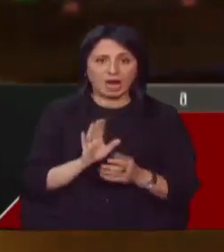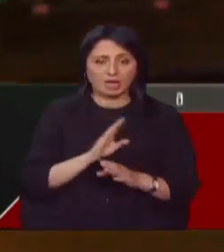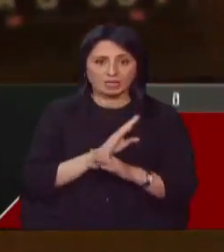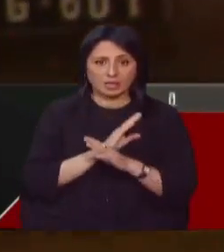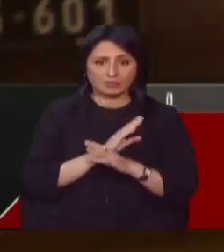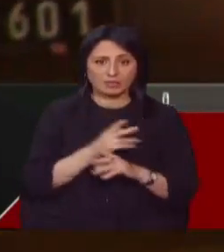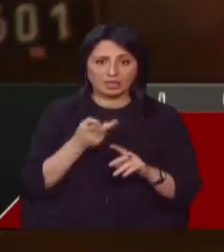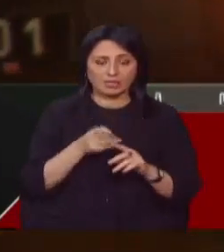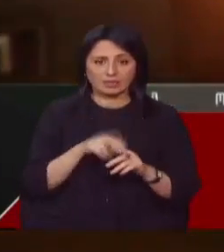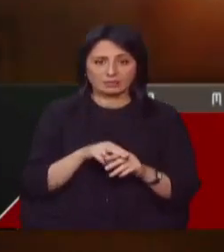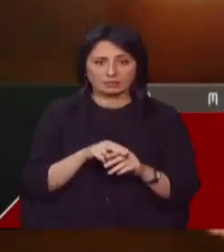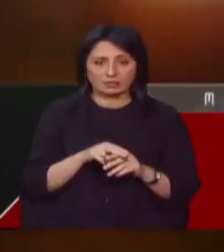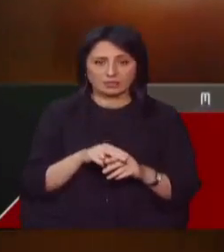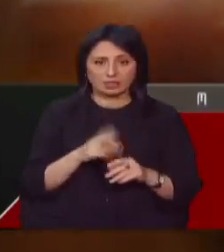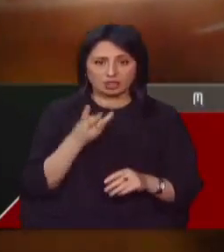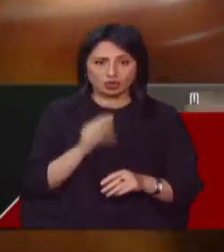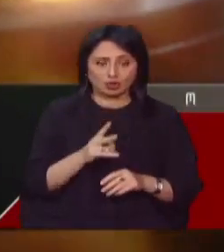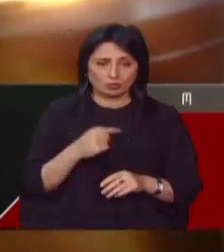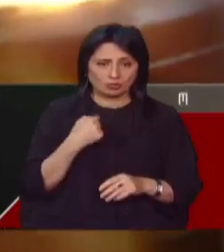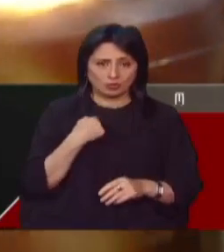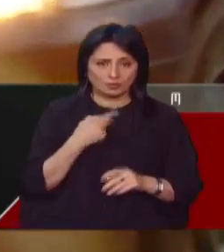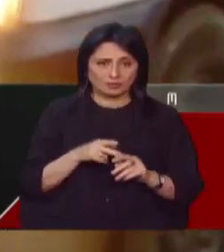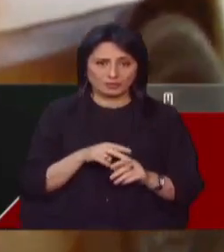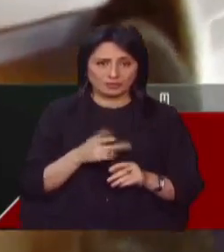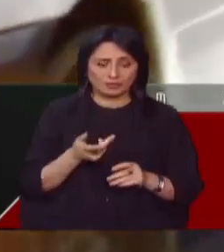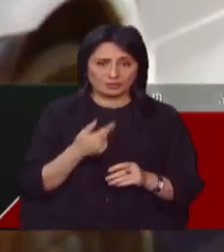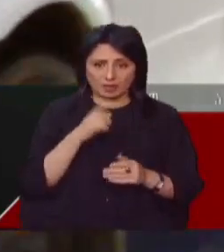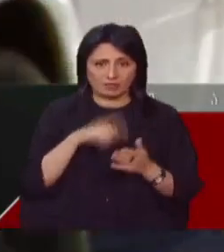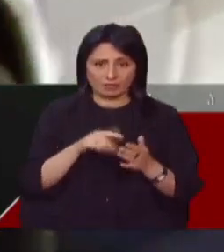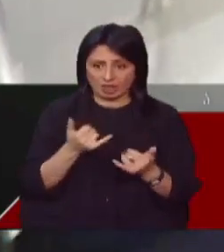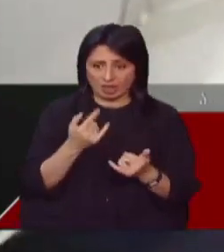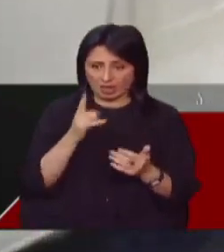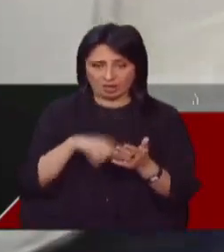დაიღუპაო და ეს არ ვიცი, შოკი იყო ჩემთვის, არ ვიჯერები, ეხლაც არ ვიჯერა.